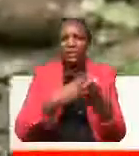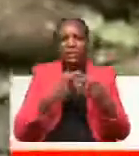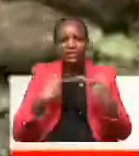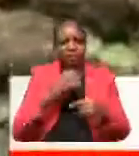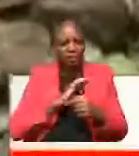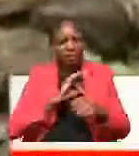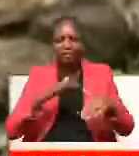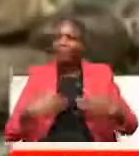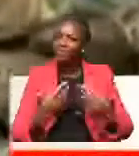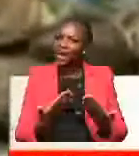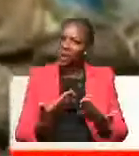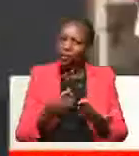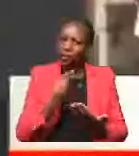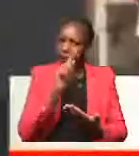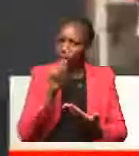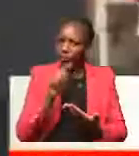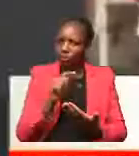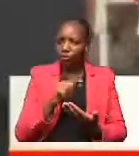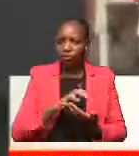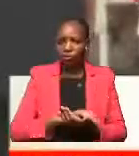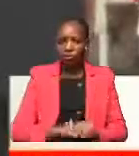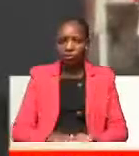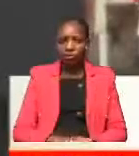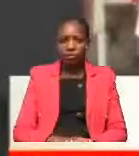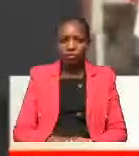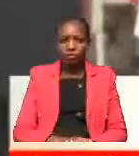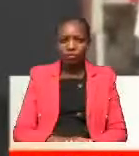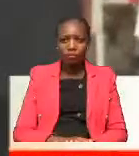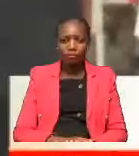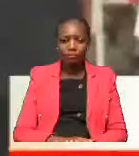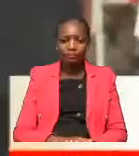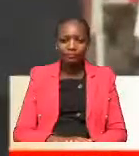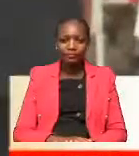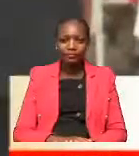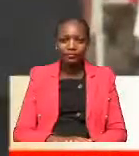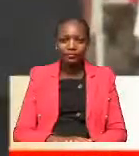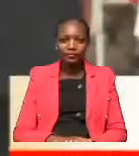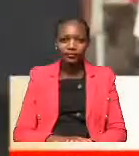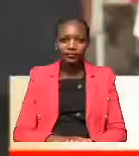Nikiarifia runinga TV 47 kutoka kaunti ya Nakuru, jina langu ni Chichi Josephine.